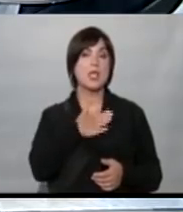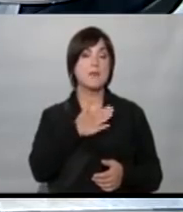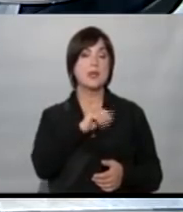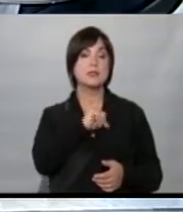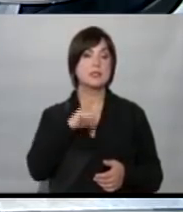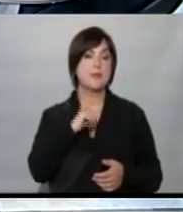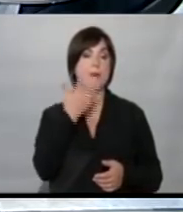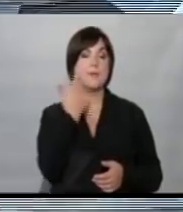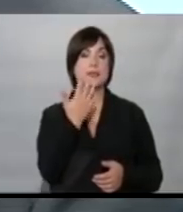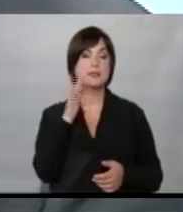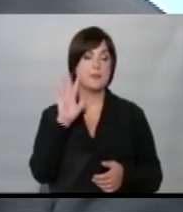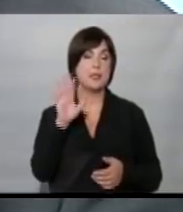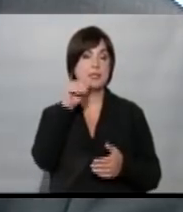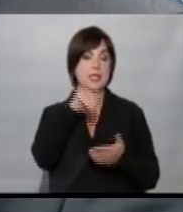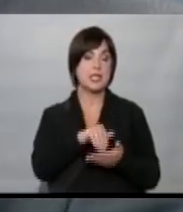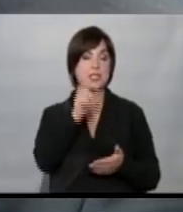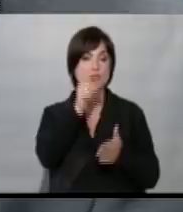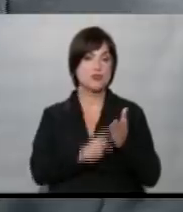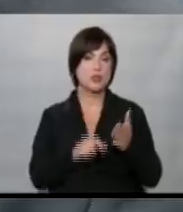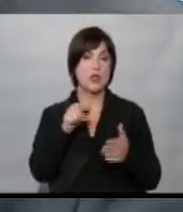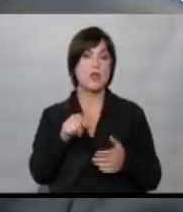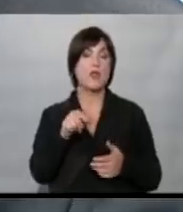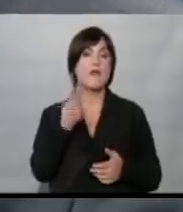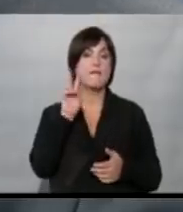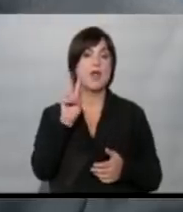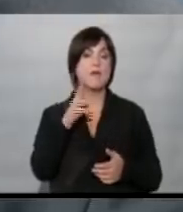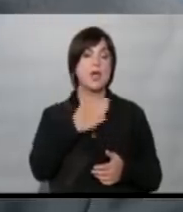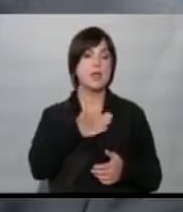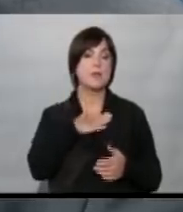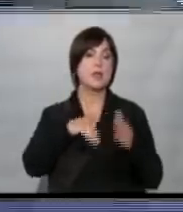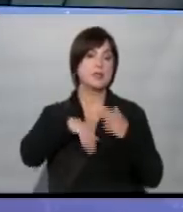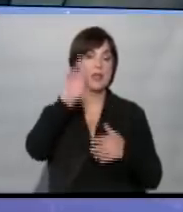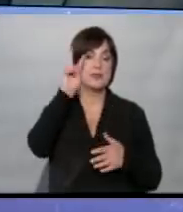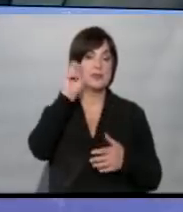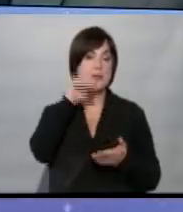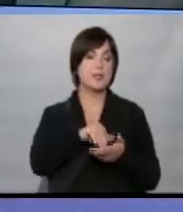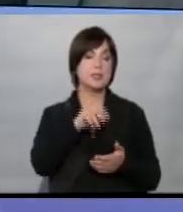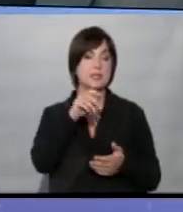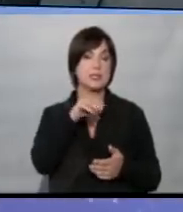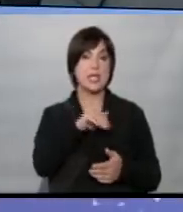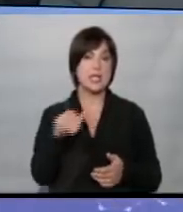само 55.000 членови, додека ВМРО-ДПМНЕ има над 250.000.